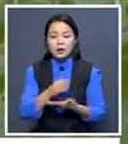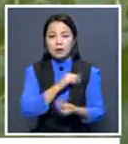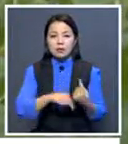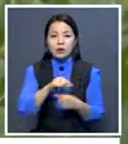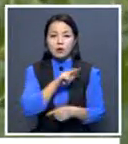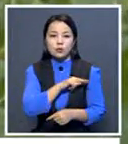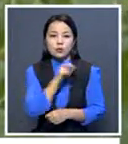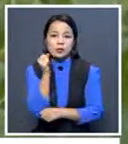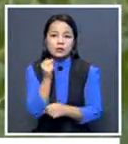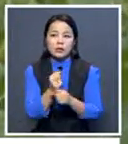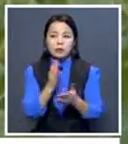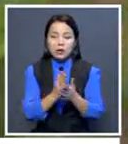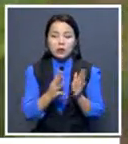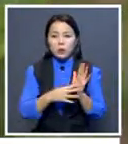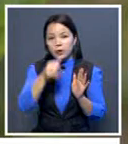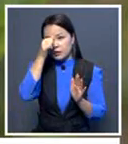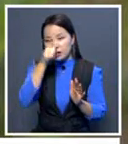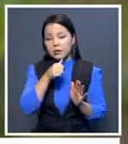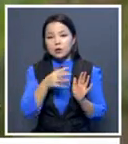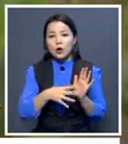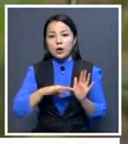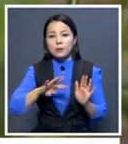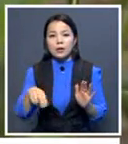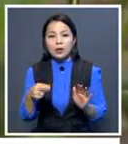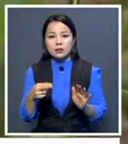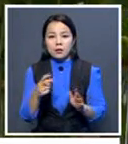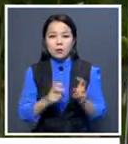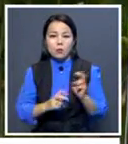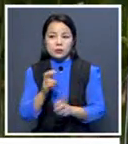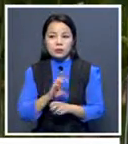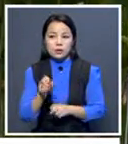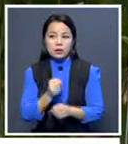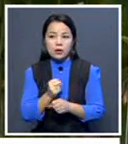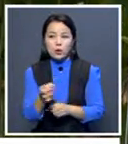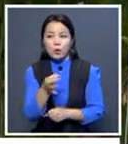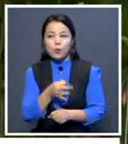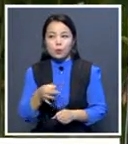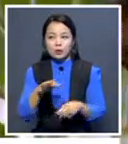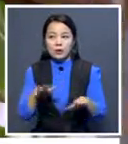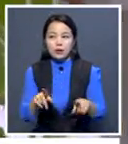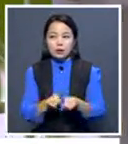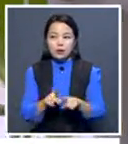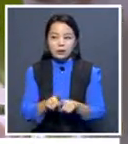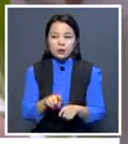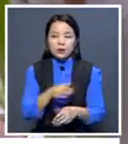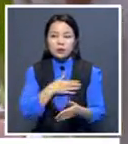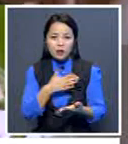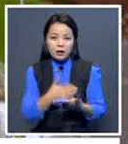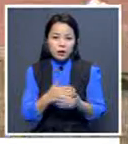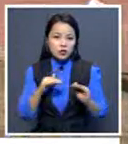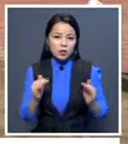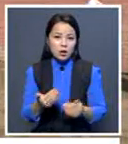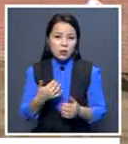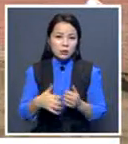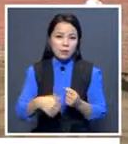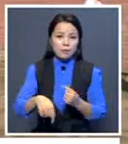биылғы 9 айда 9 миллиард теңгенің өнімін өндірді. Жалпы облыста кәсіпкерлікті дамыту жолға қойылған. Шағын және орта бизнестің